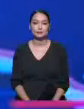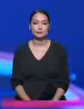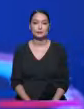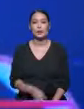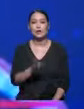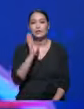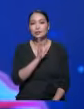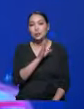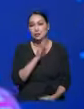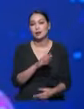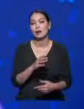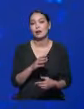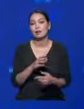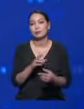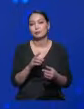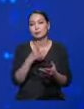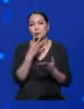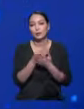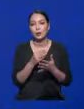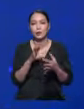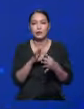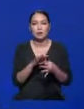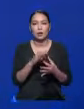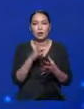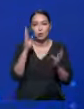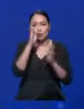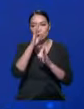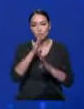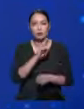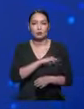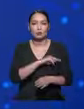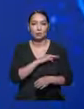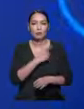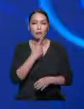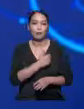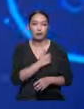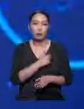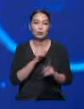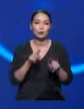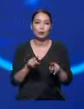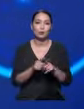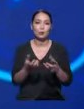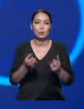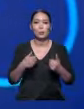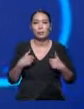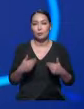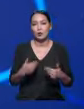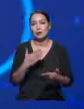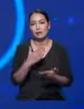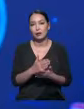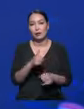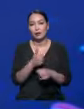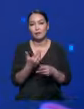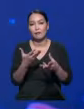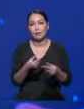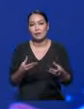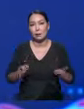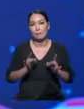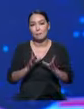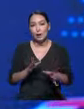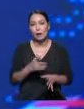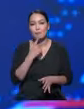Женщины, связавшие свою судьбу со службой в вооруженных силах, тоже принимают поздравления. В канун главного весеннего праздника в